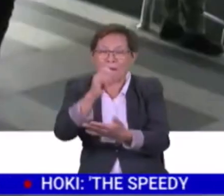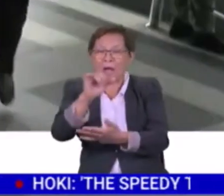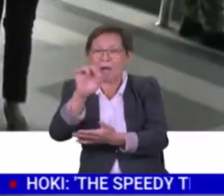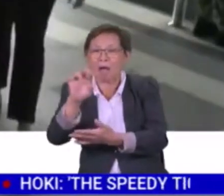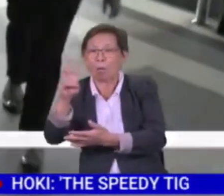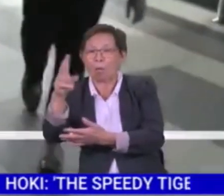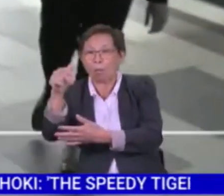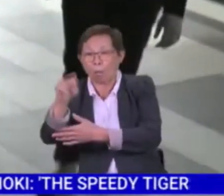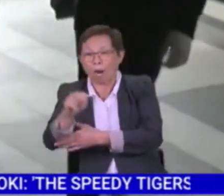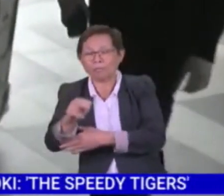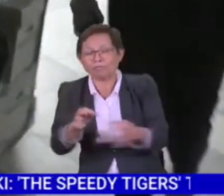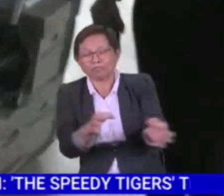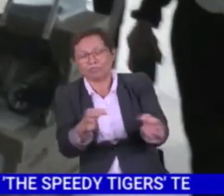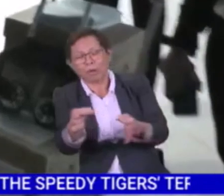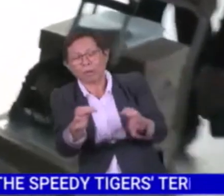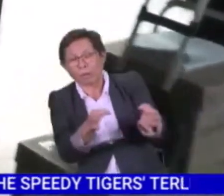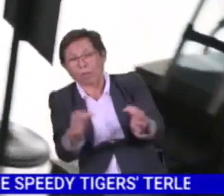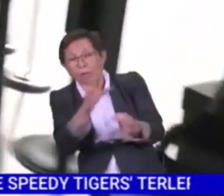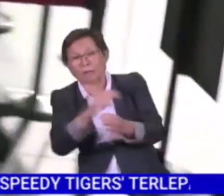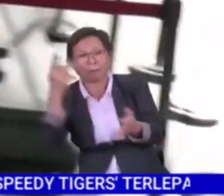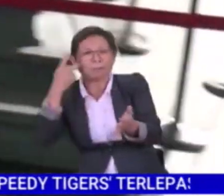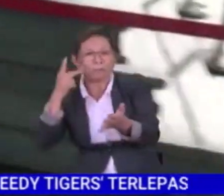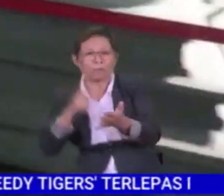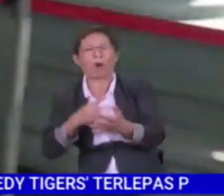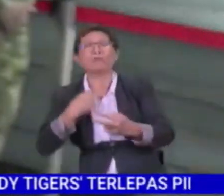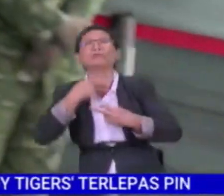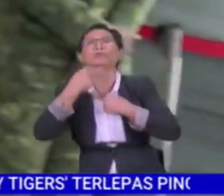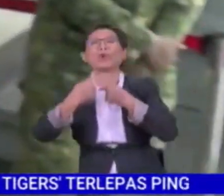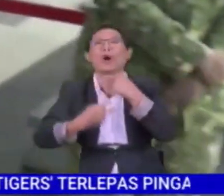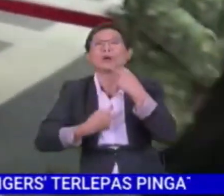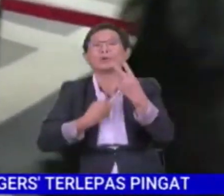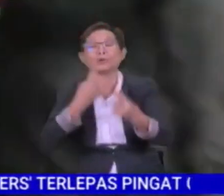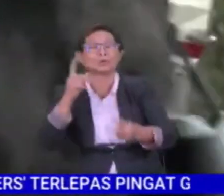Sirigi Abdullah memberi keterangan dan mengenapasi suara